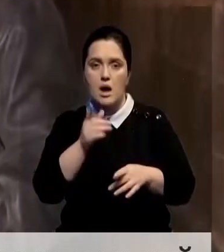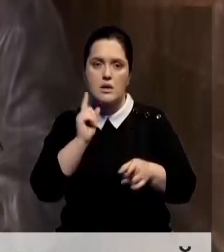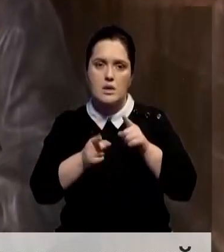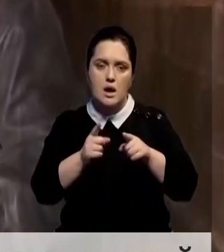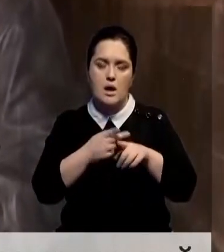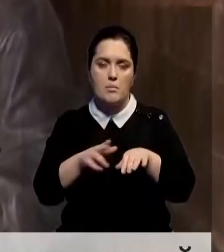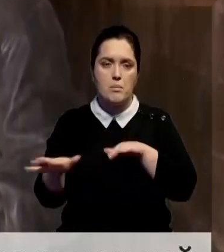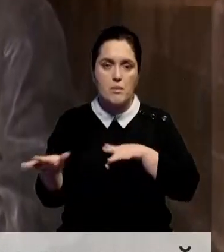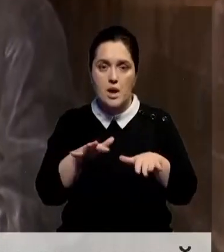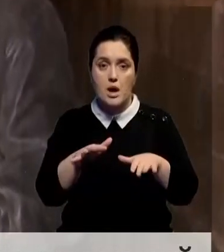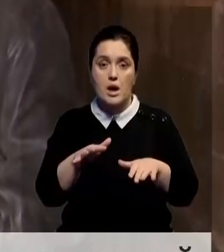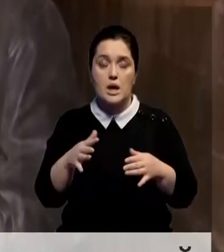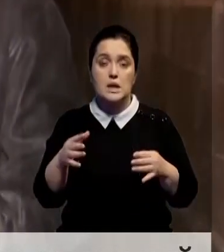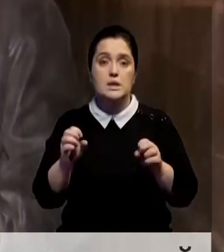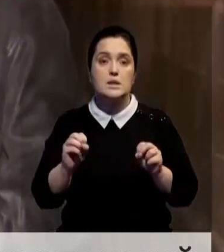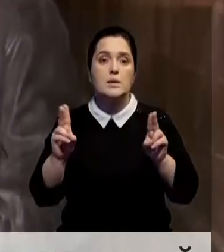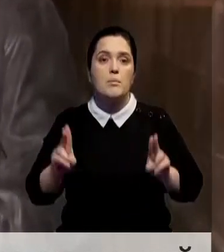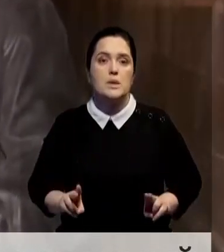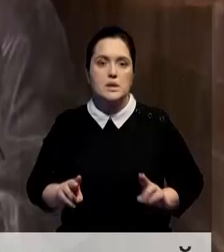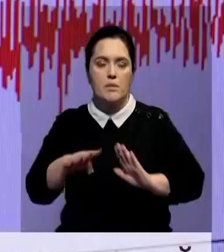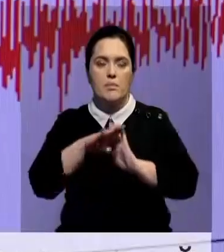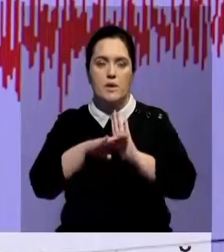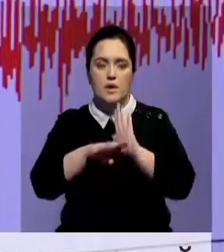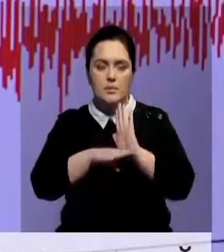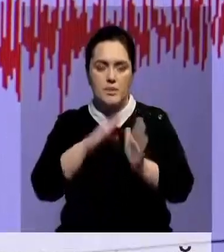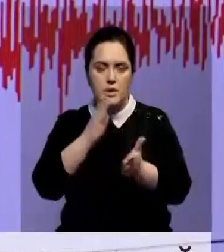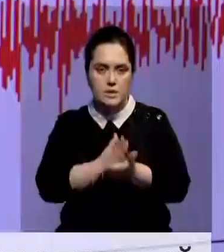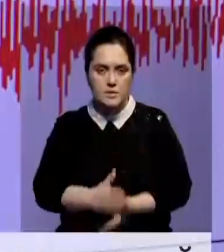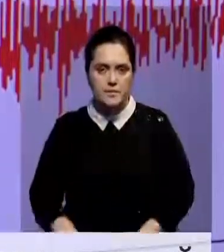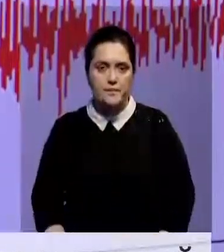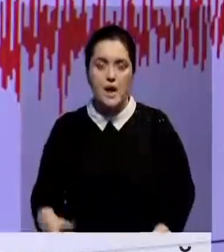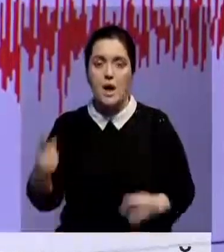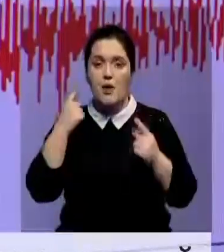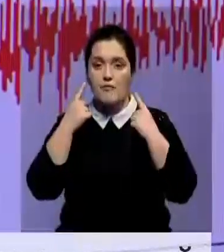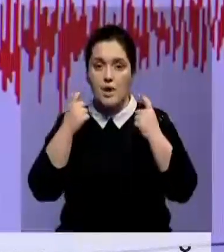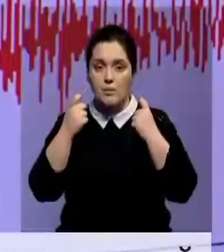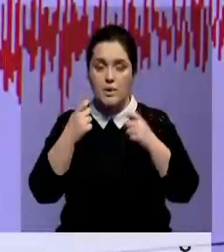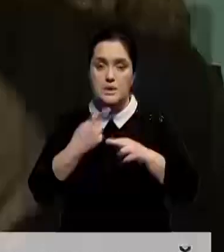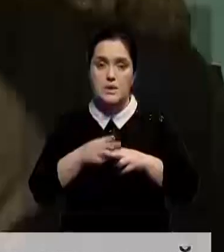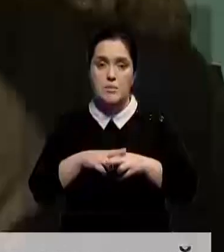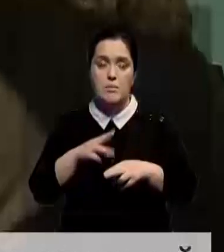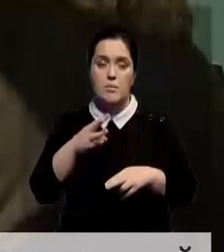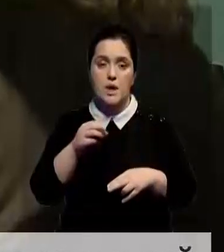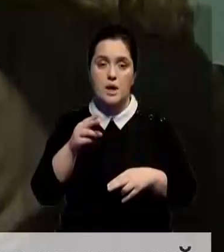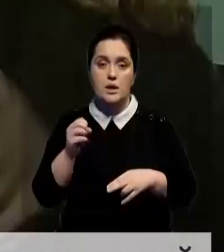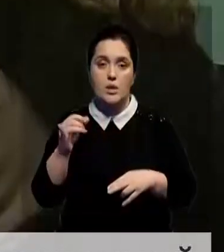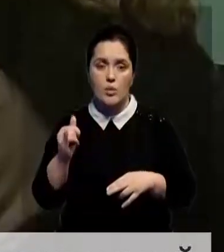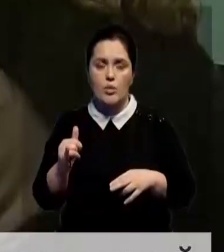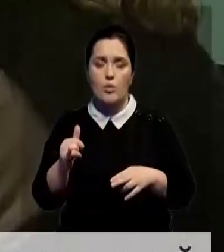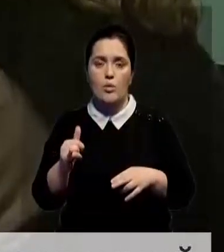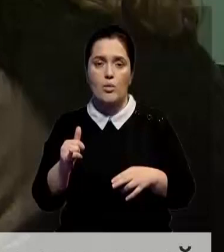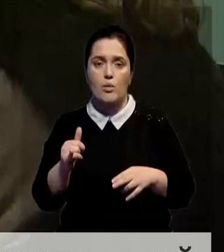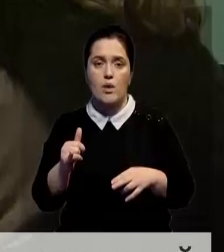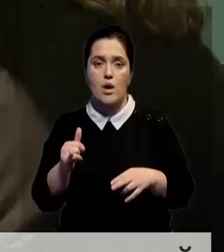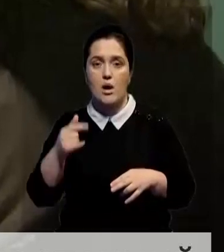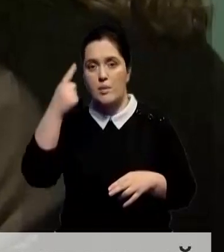сейсмических процессов. И для этого существует специальное программное обеспечение. Вся информация от приборов сейсмической станции Медео и других подобных объектов